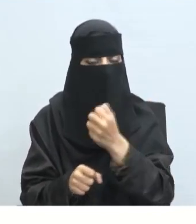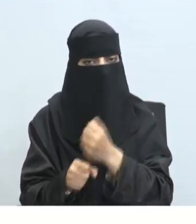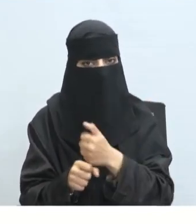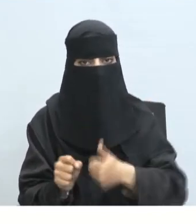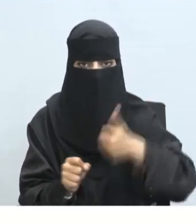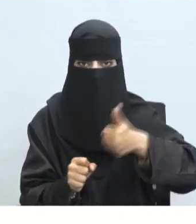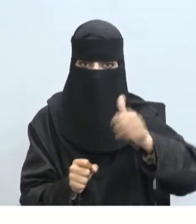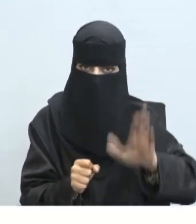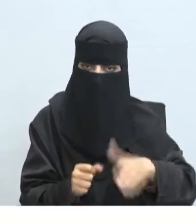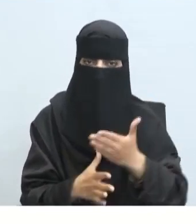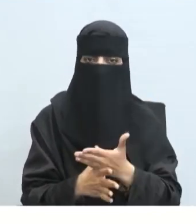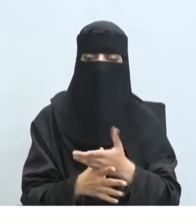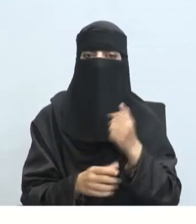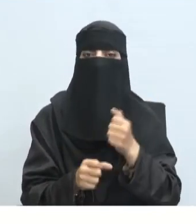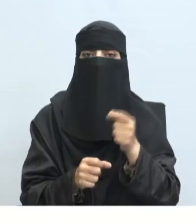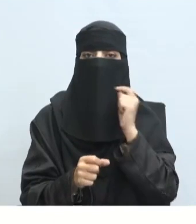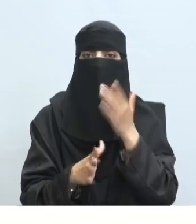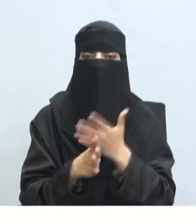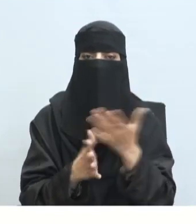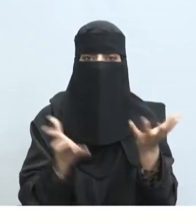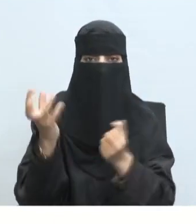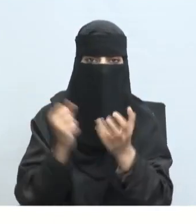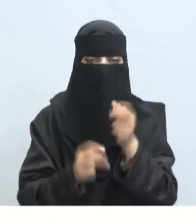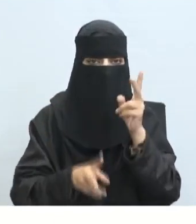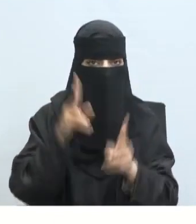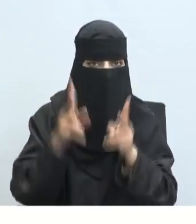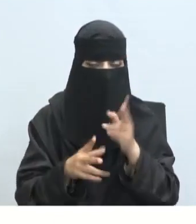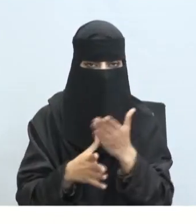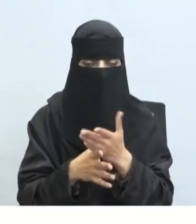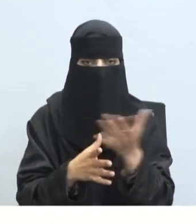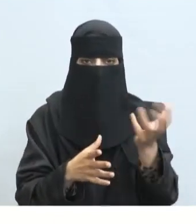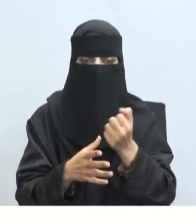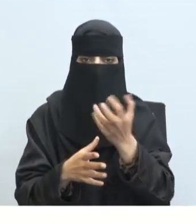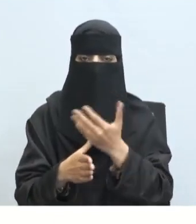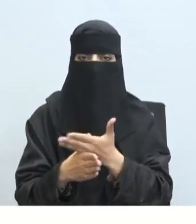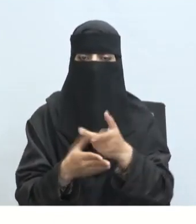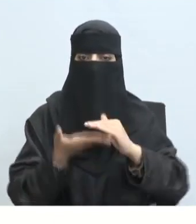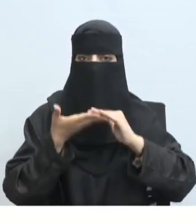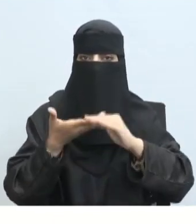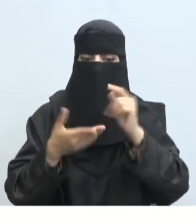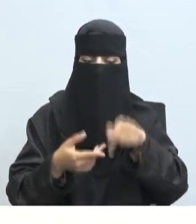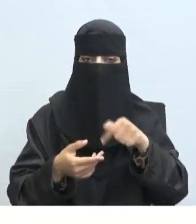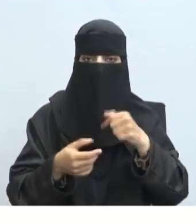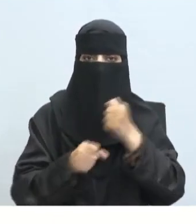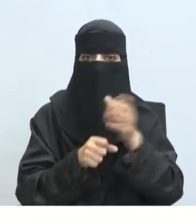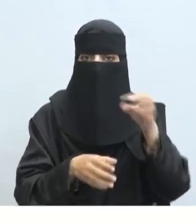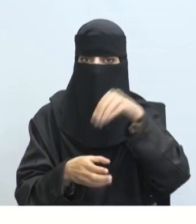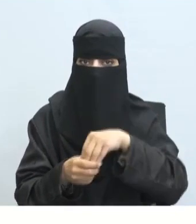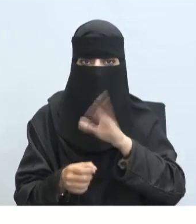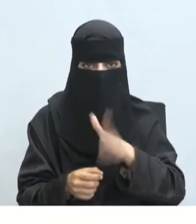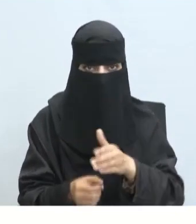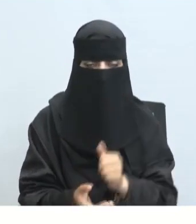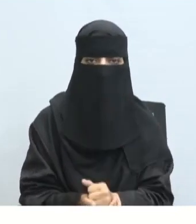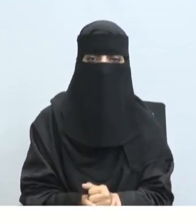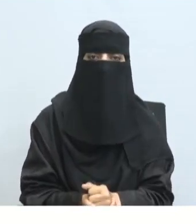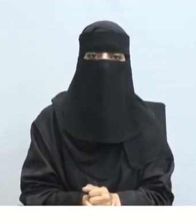من الدول تقوم بجلب الفعاليات واستثمار فيها لانها تساعد في عمليه التوظيف